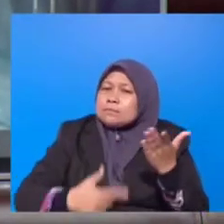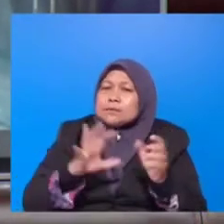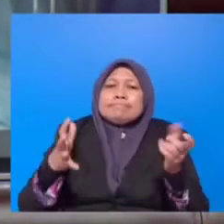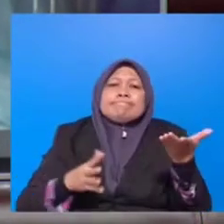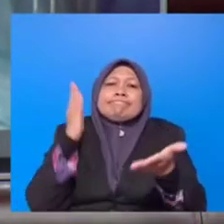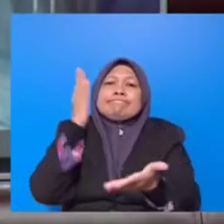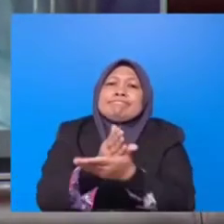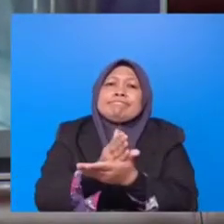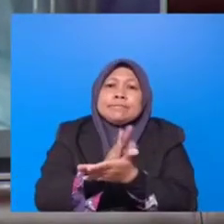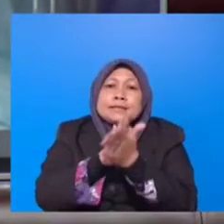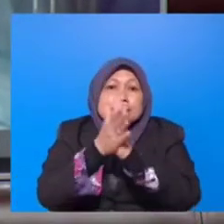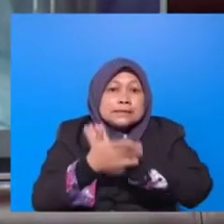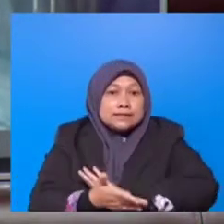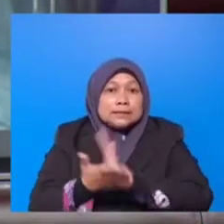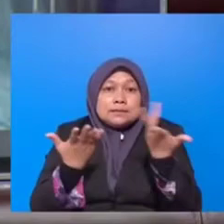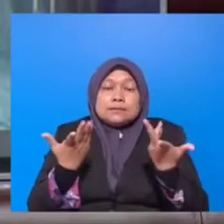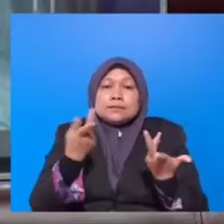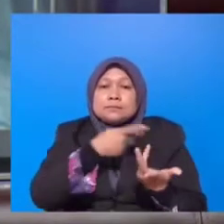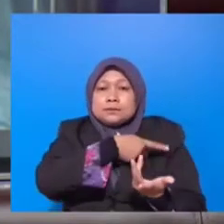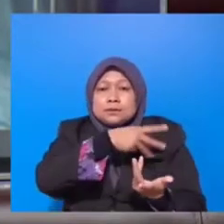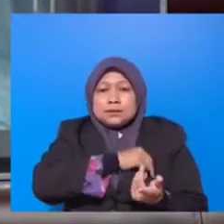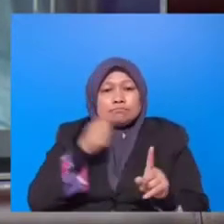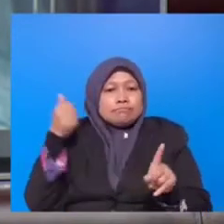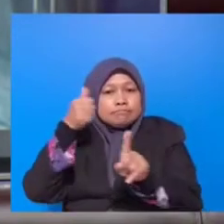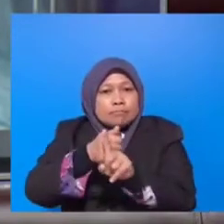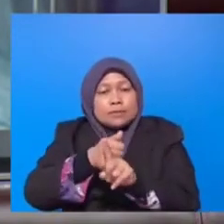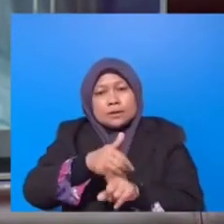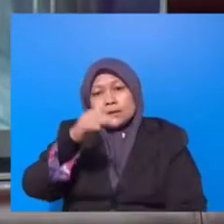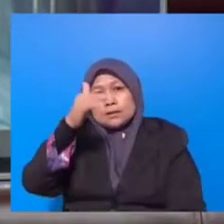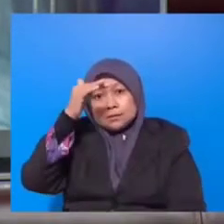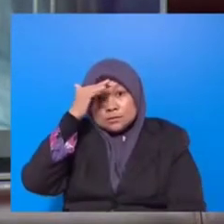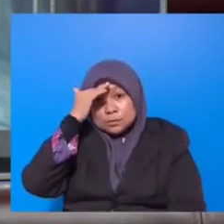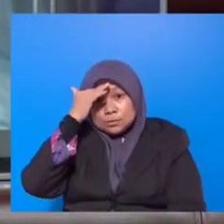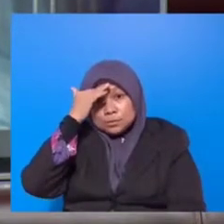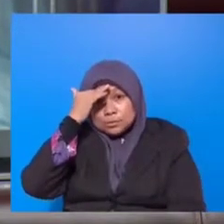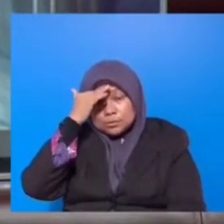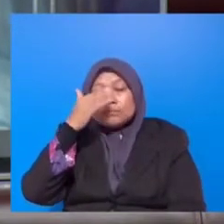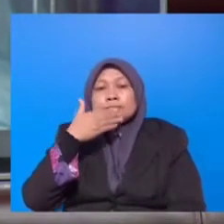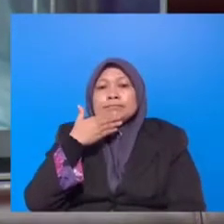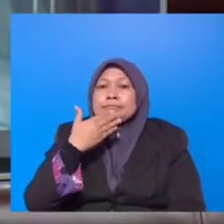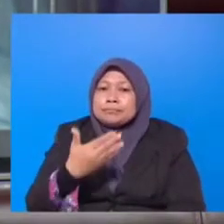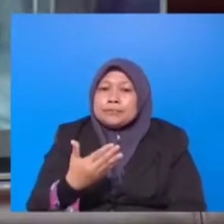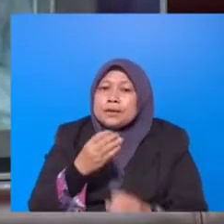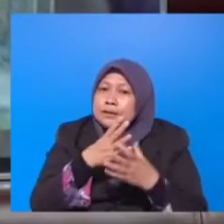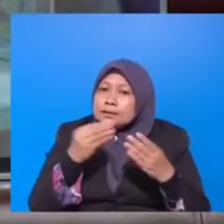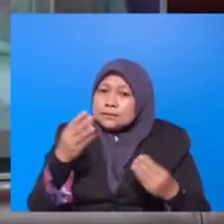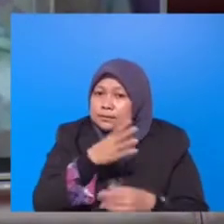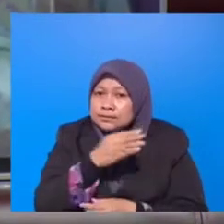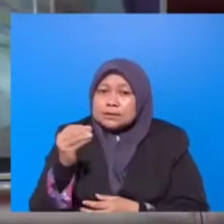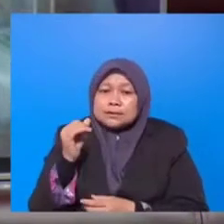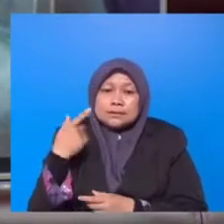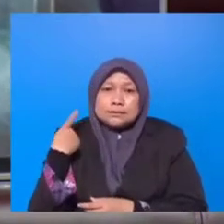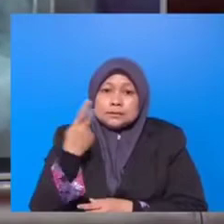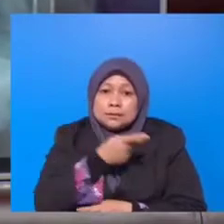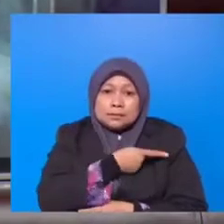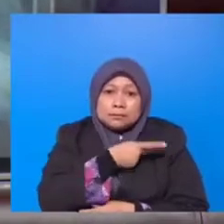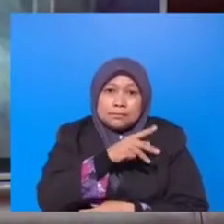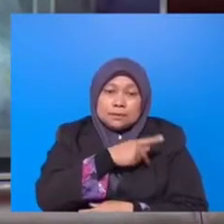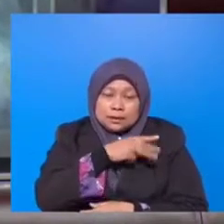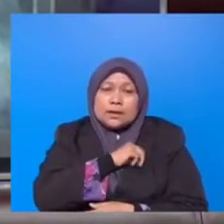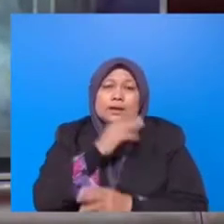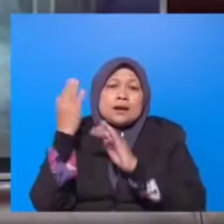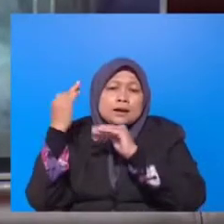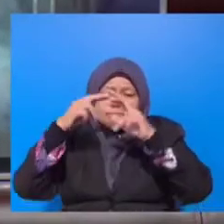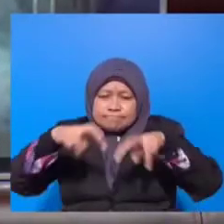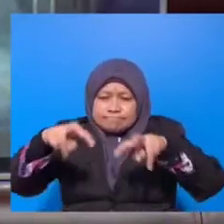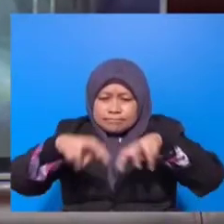Jadi kementerian merakamkan penghargaan terhadap Kerajaan Negeri Johor di atas inisiatif kajian yang dibuat dan kementerian berharap dengan kajian